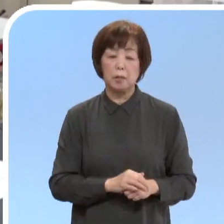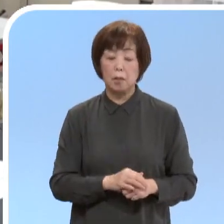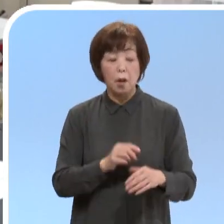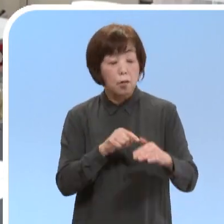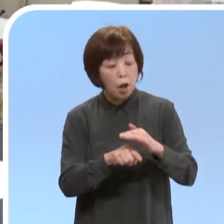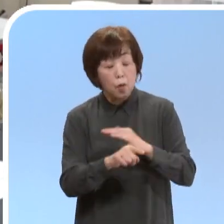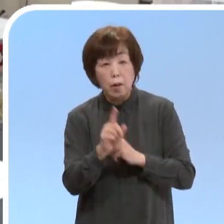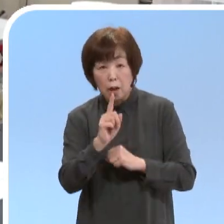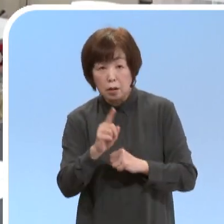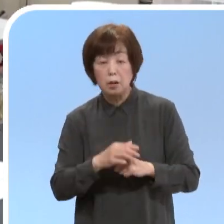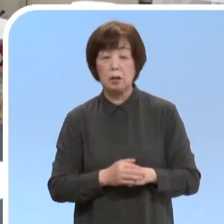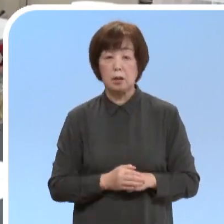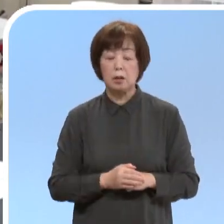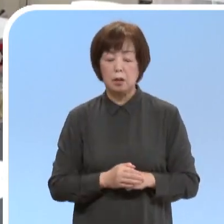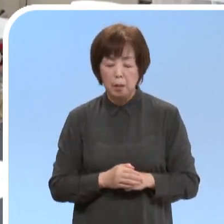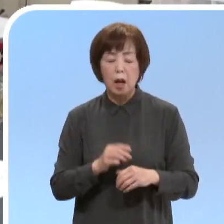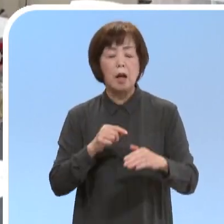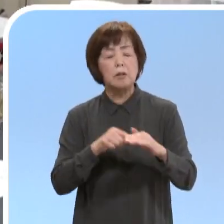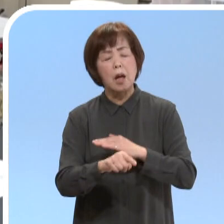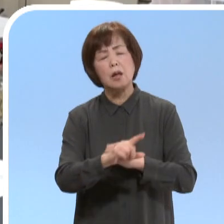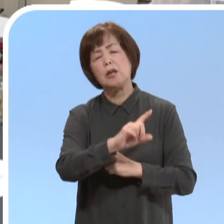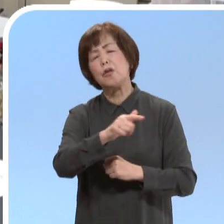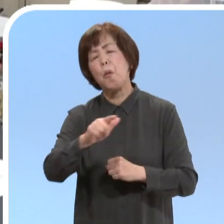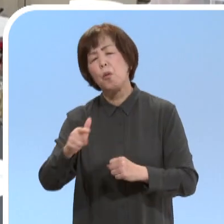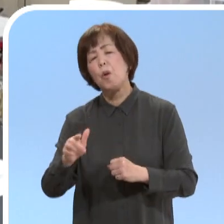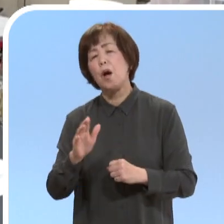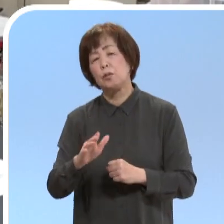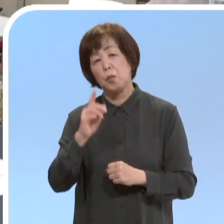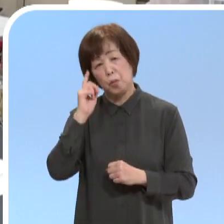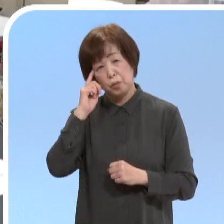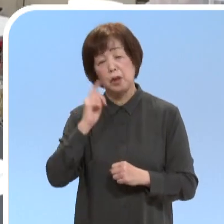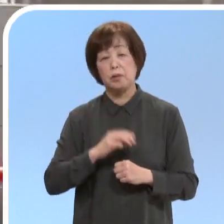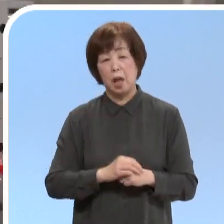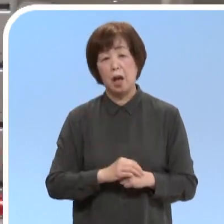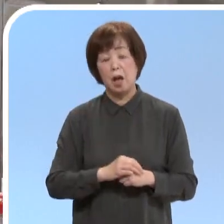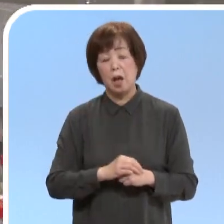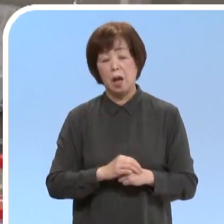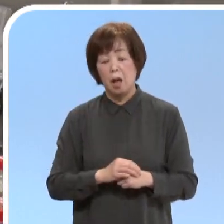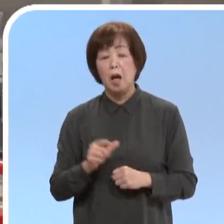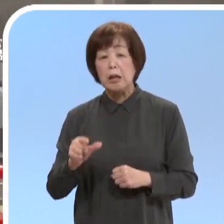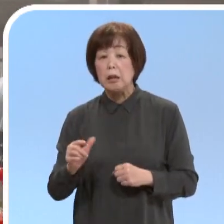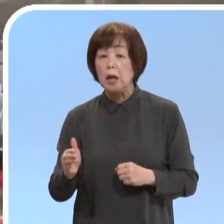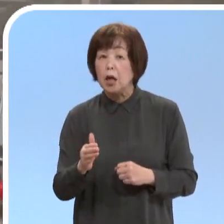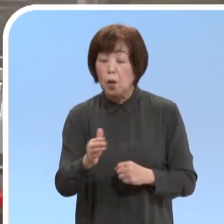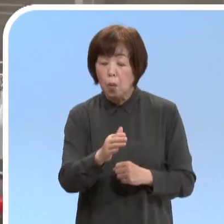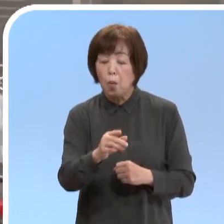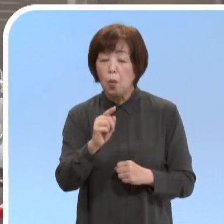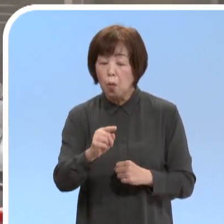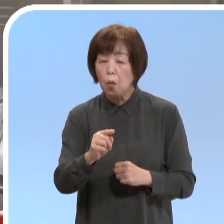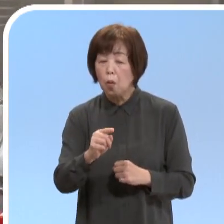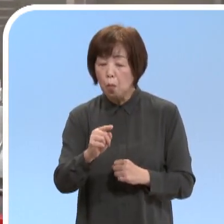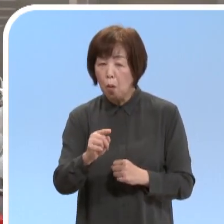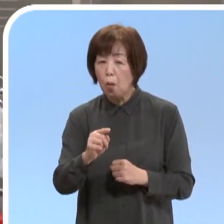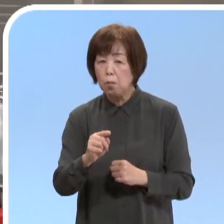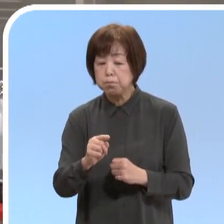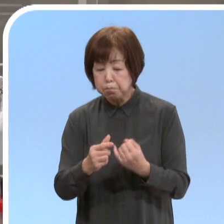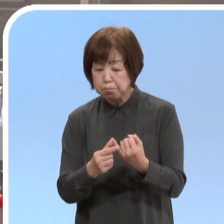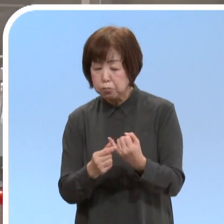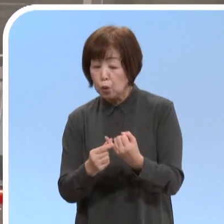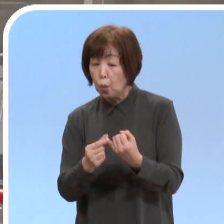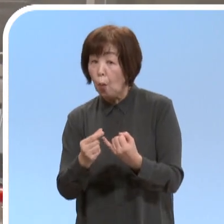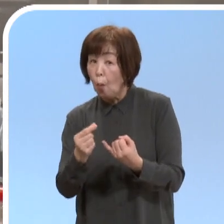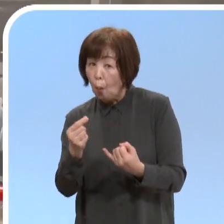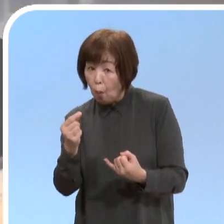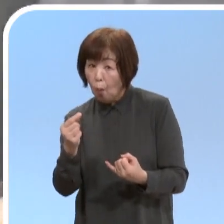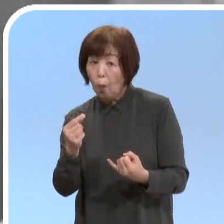原因なんですかいろんな原因が絡み合っているんですけれどもイかな子自体を見ていってもあの痩せ